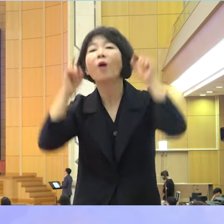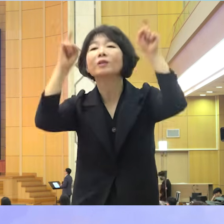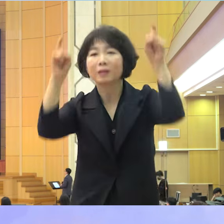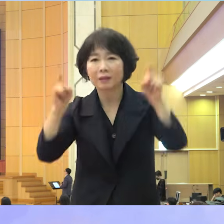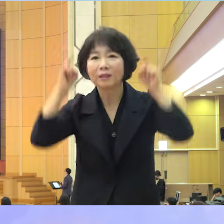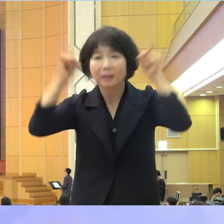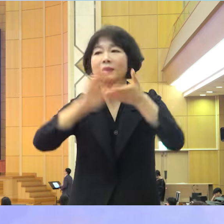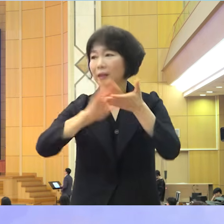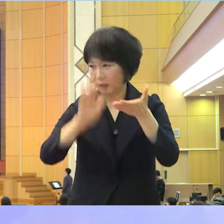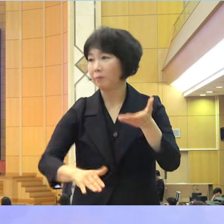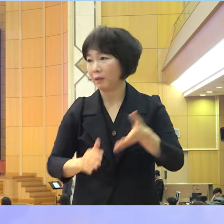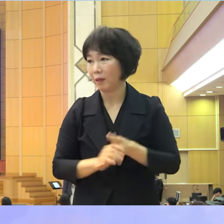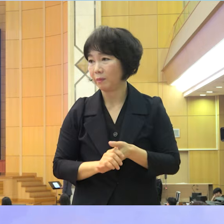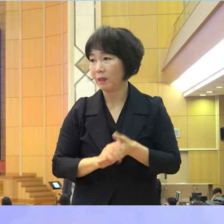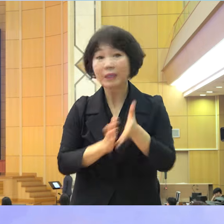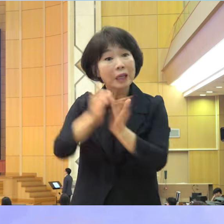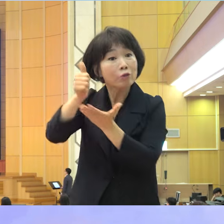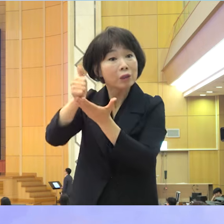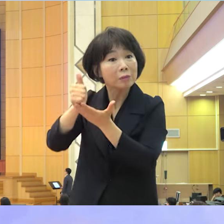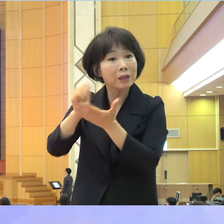어린 양